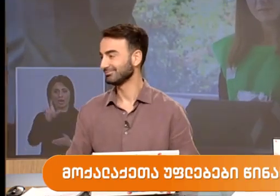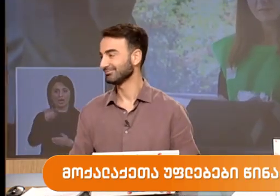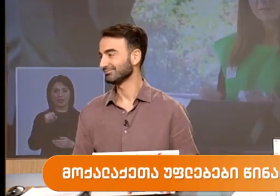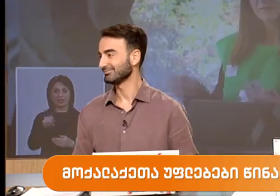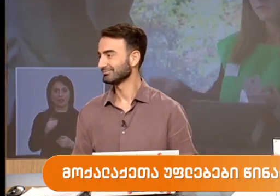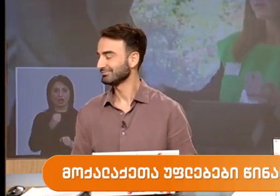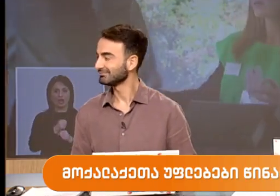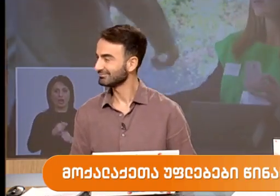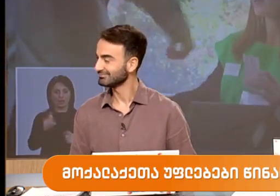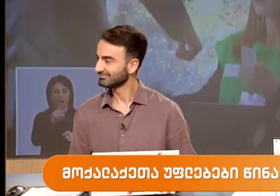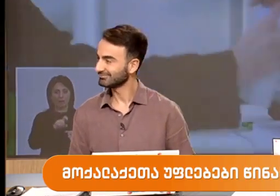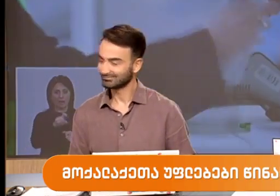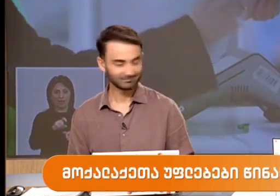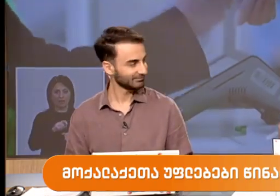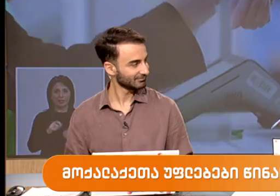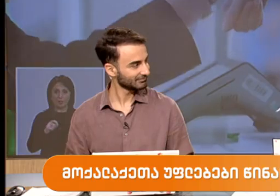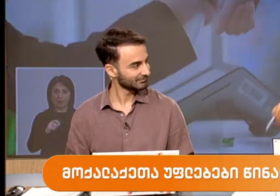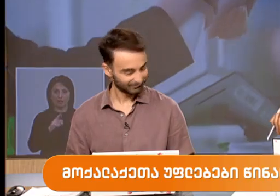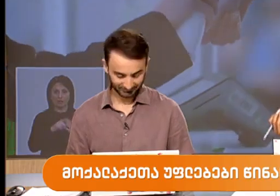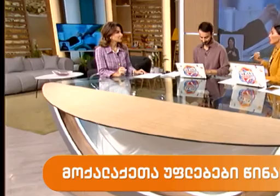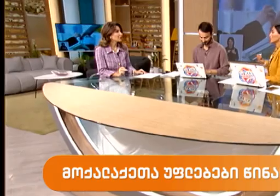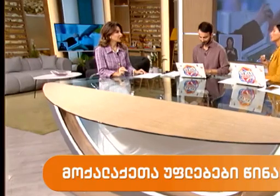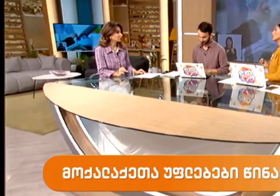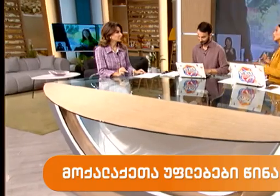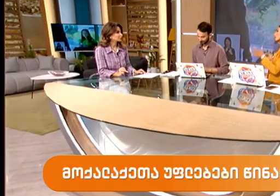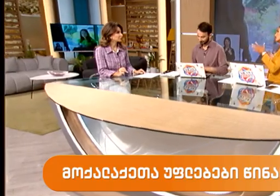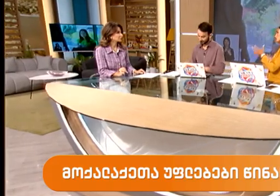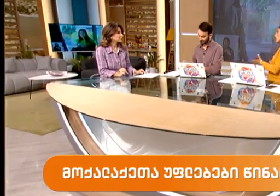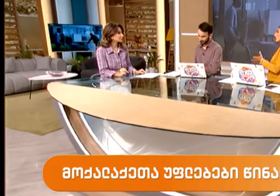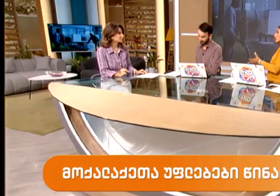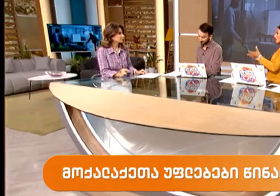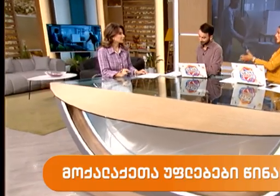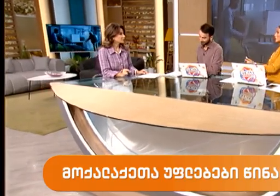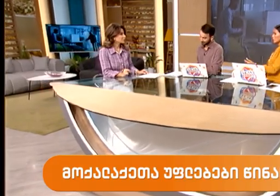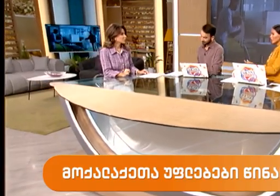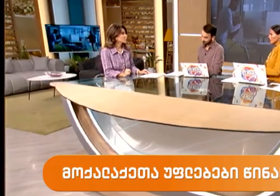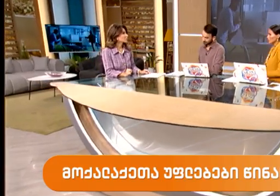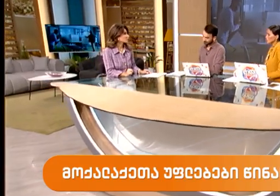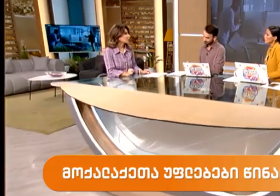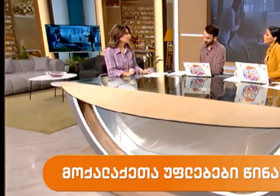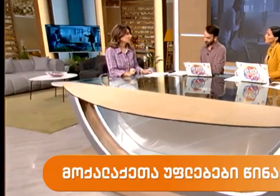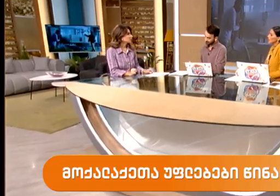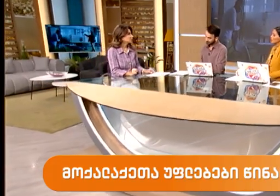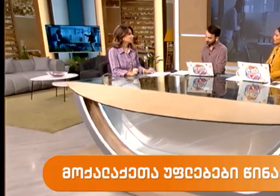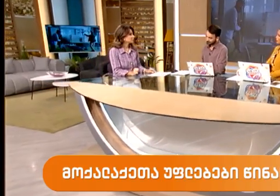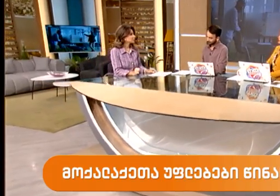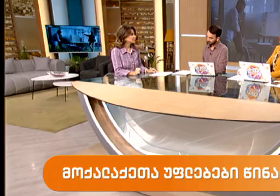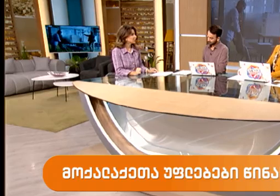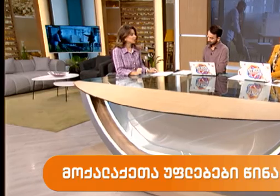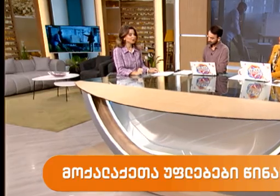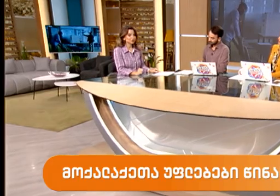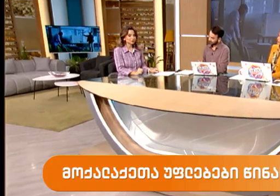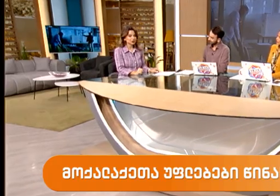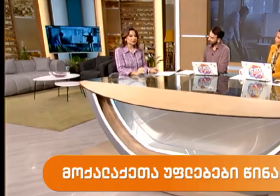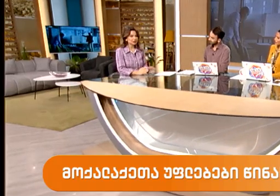ბატონო. რა შეიძლება ეს მთავარი განმასხვავებელი კიდევ რაც მოქალაქეს საარჩევნო უბანზე მისულს დახვდება.